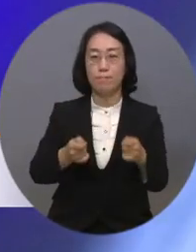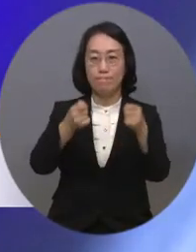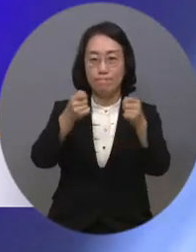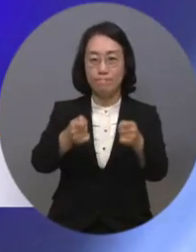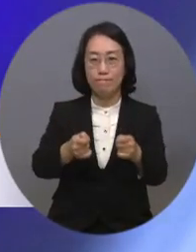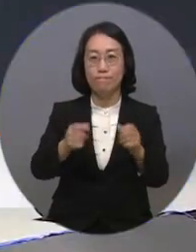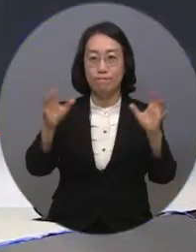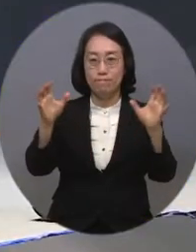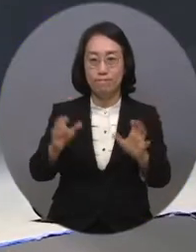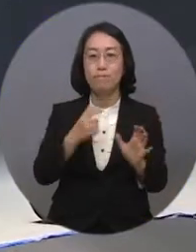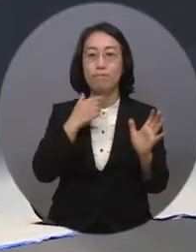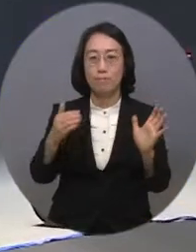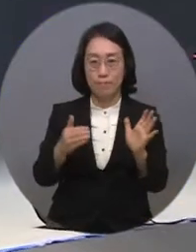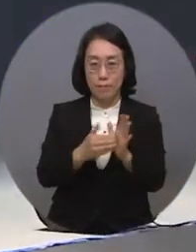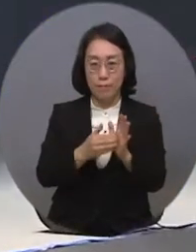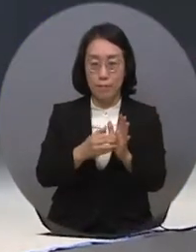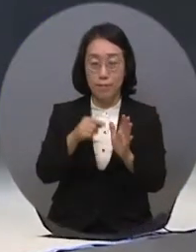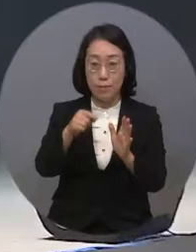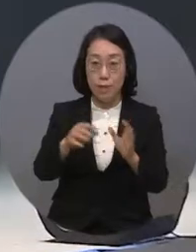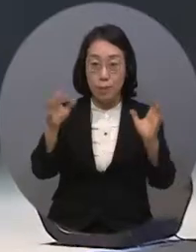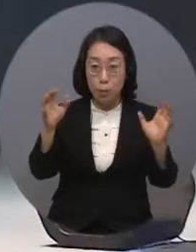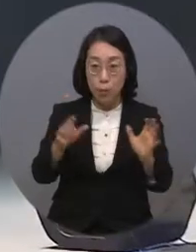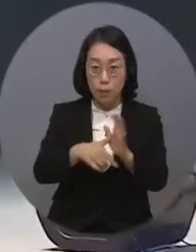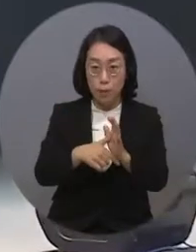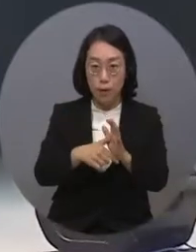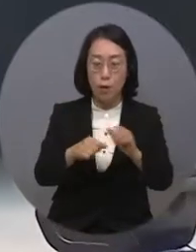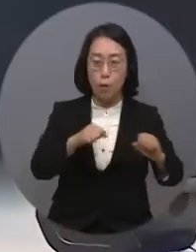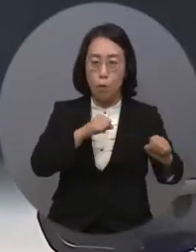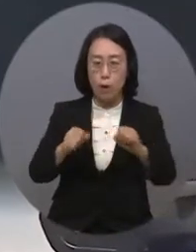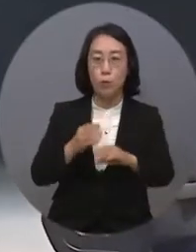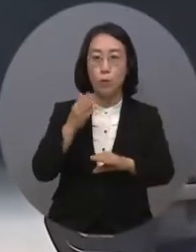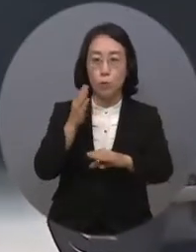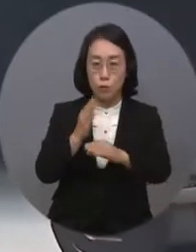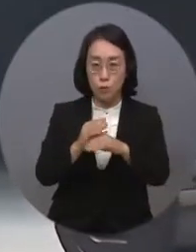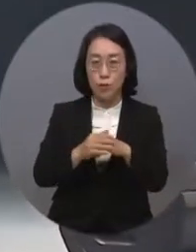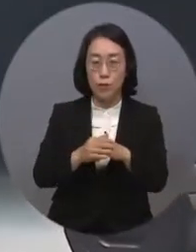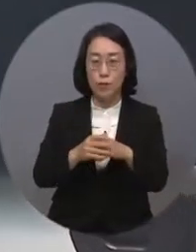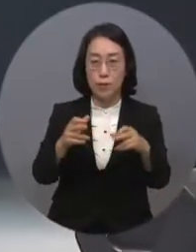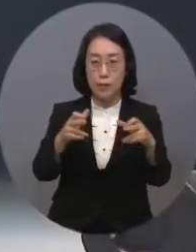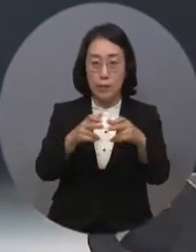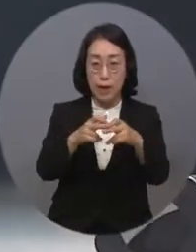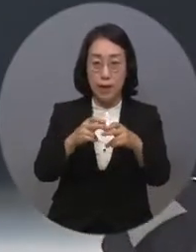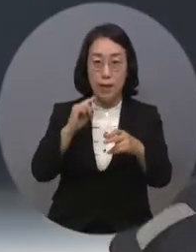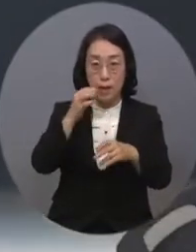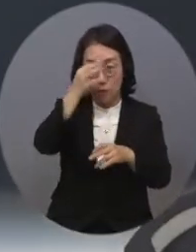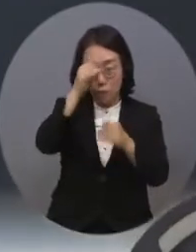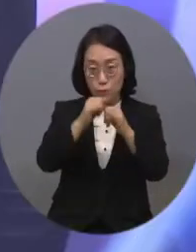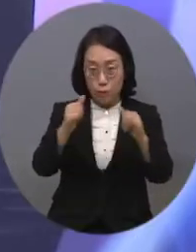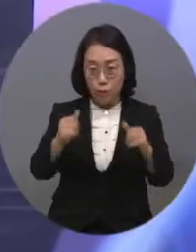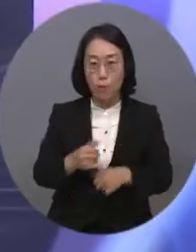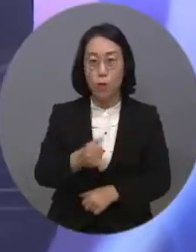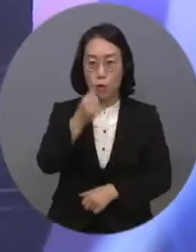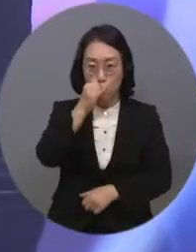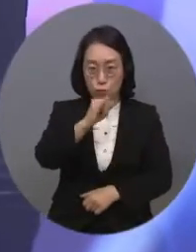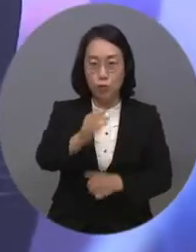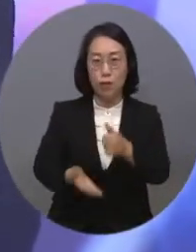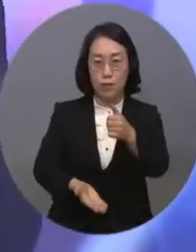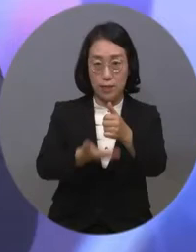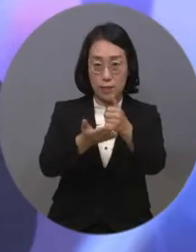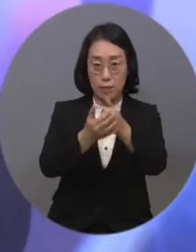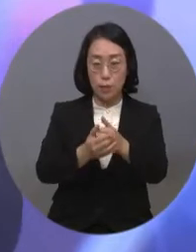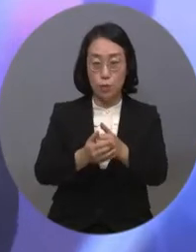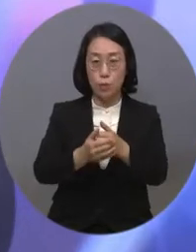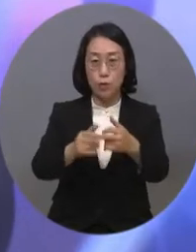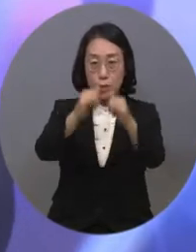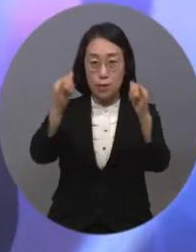개최했습니다. 이번 시상식은 활발한 활동을 펼치고 있는 장애예술인들의 공로를 기리고 장애인의